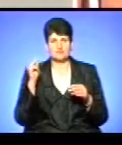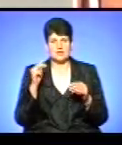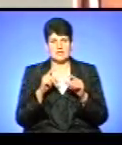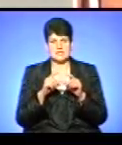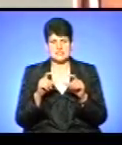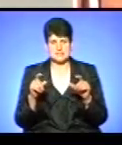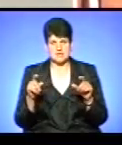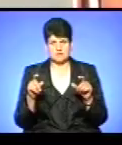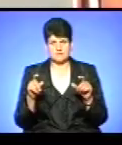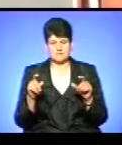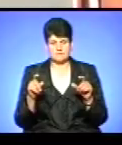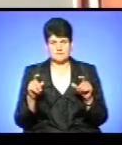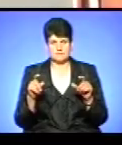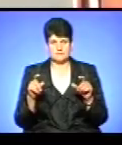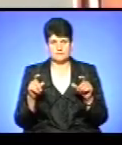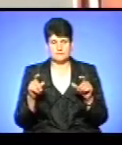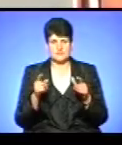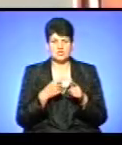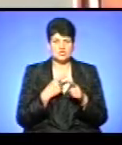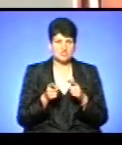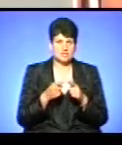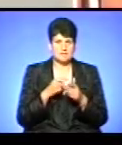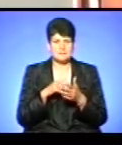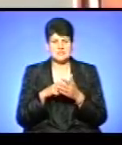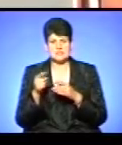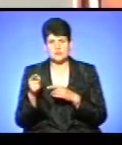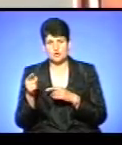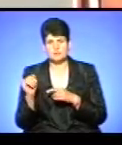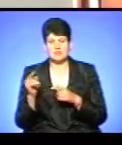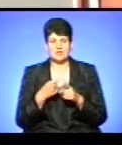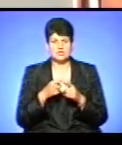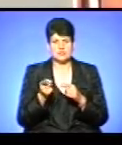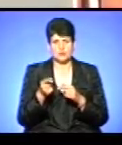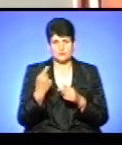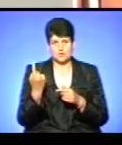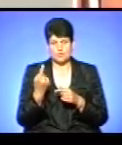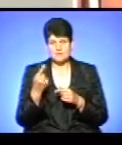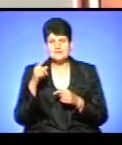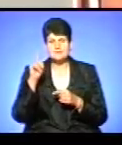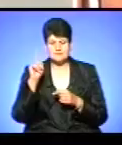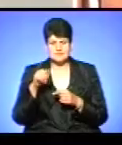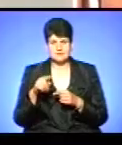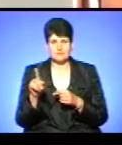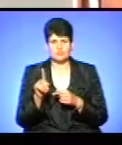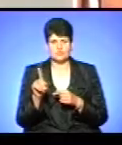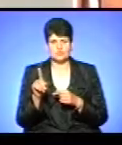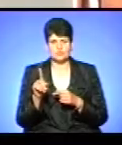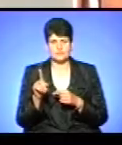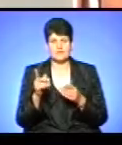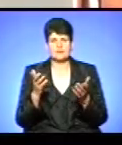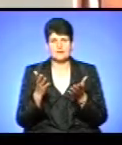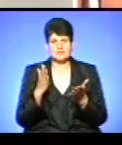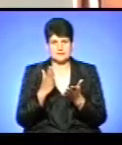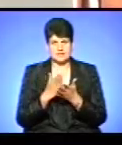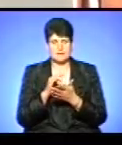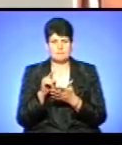заклад чи міста Тернополя, чи Тернопільської області. Знаю, що десь є